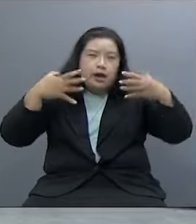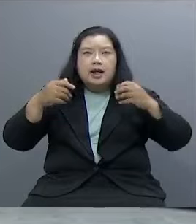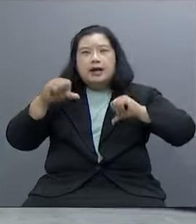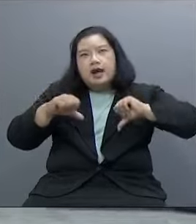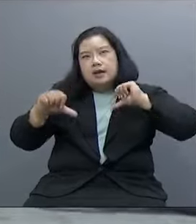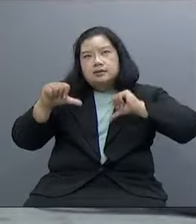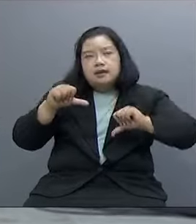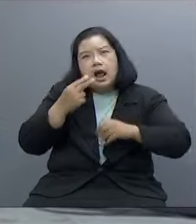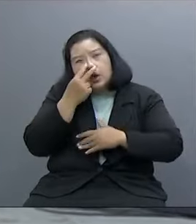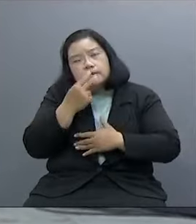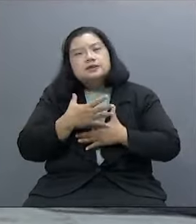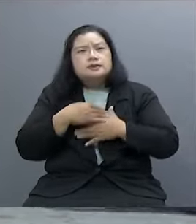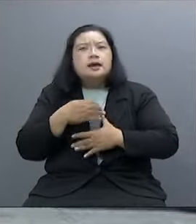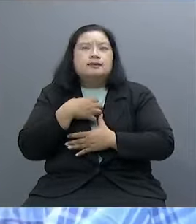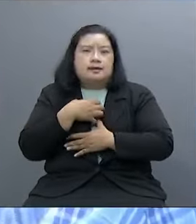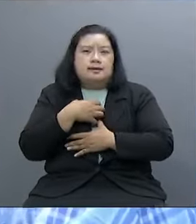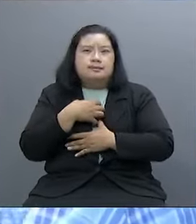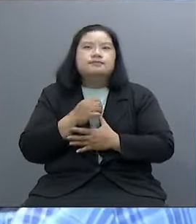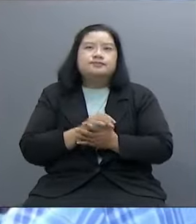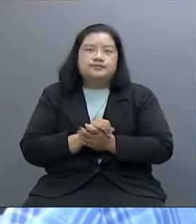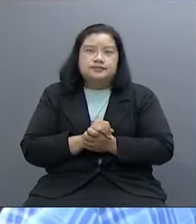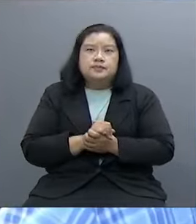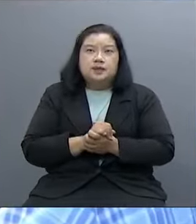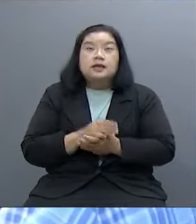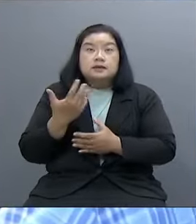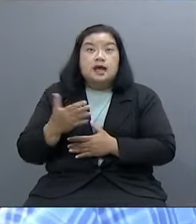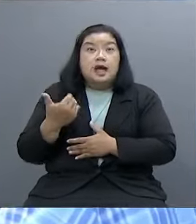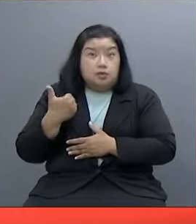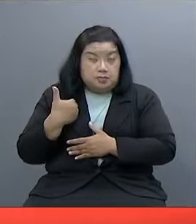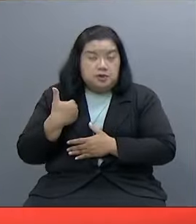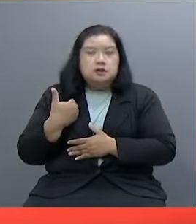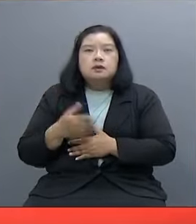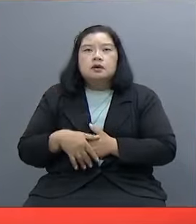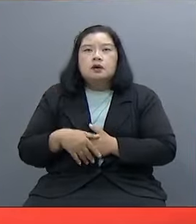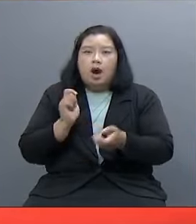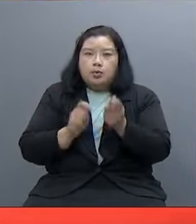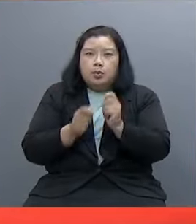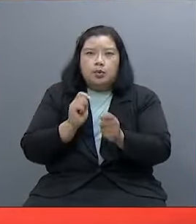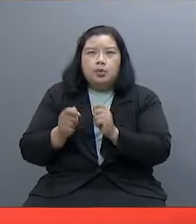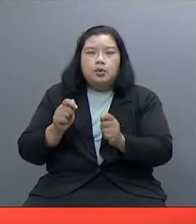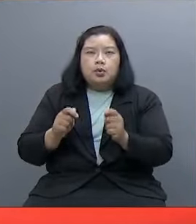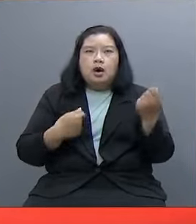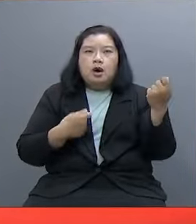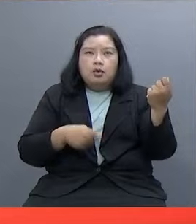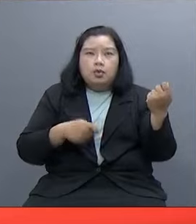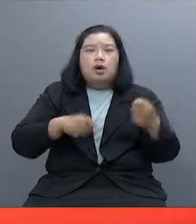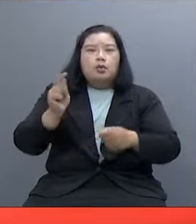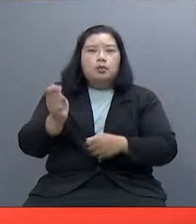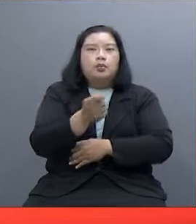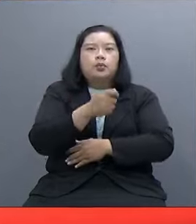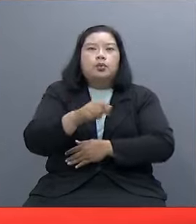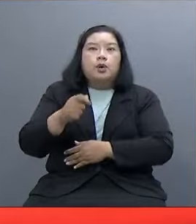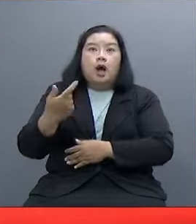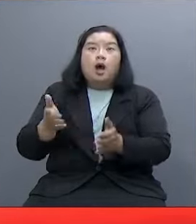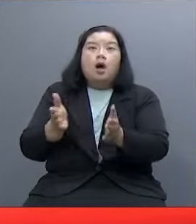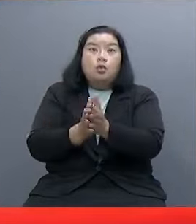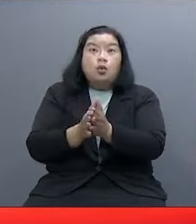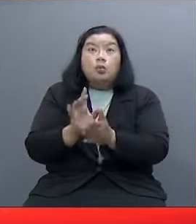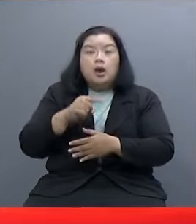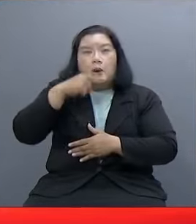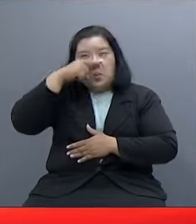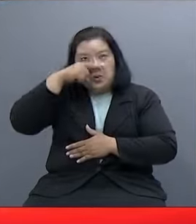จุใจค่ะ ซึ่งภายในงานนี้นะคะได้นำวงไทยซิมโฟนีออร์เคสตรามาร่วมเล่นกับเพลงพื้นบ้านของไทยเพลงส